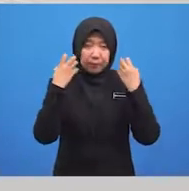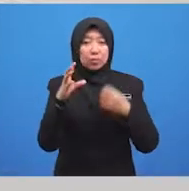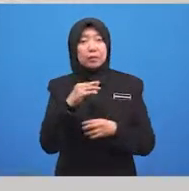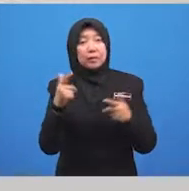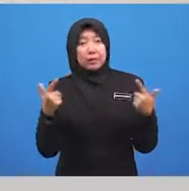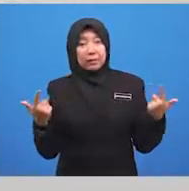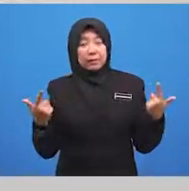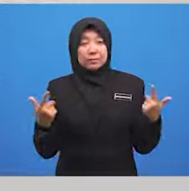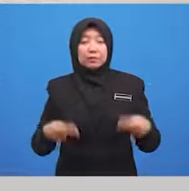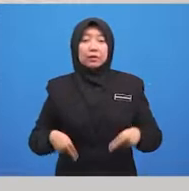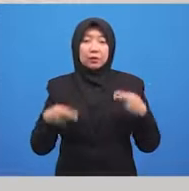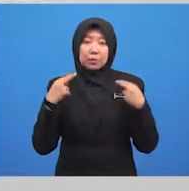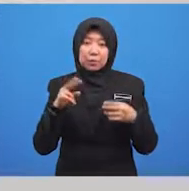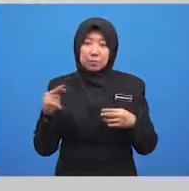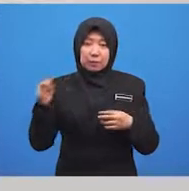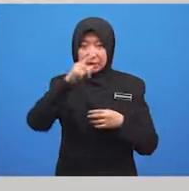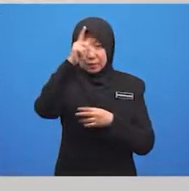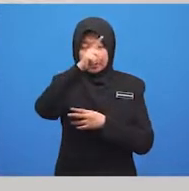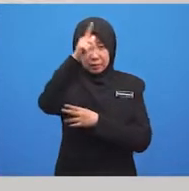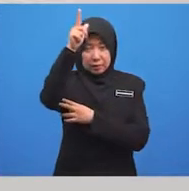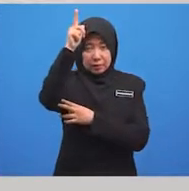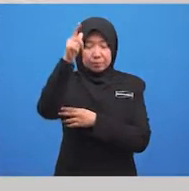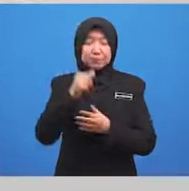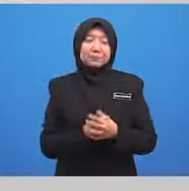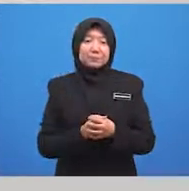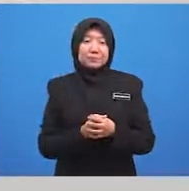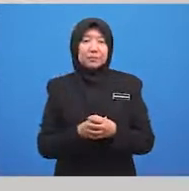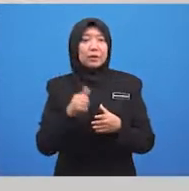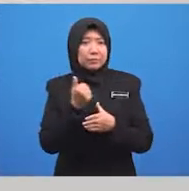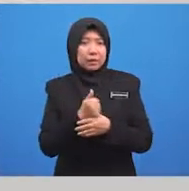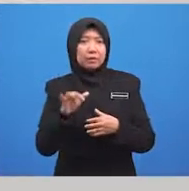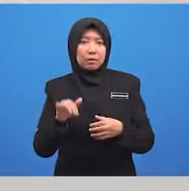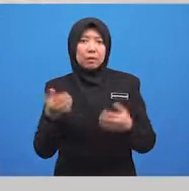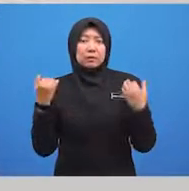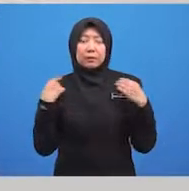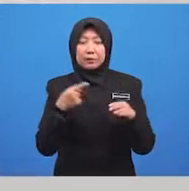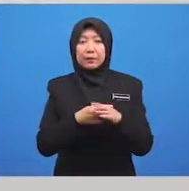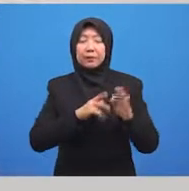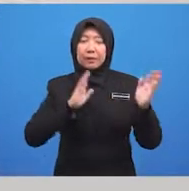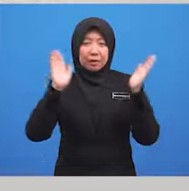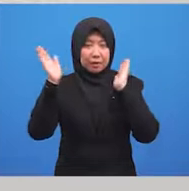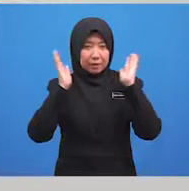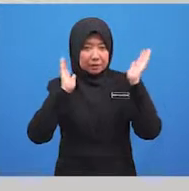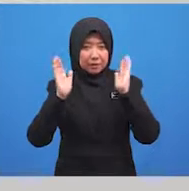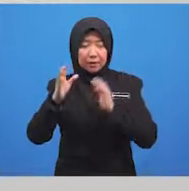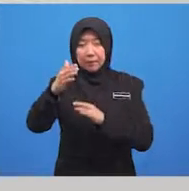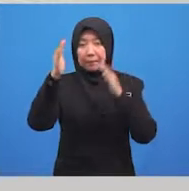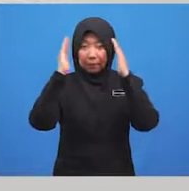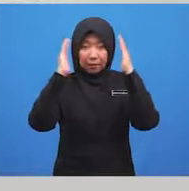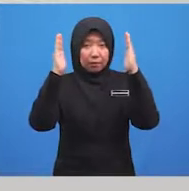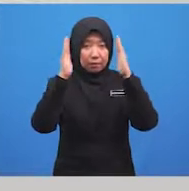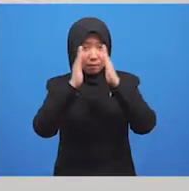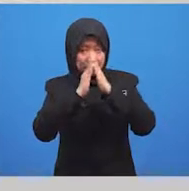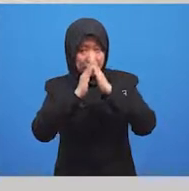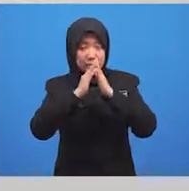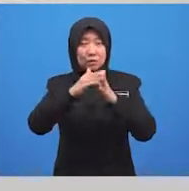lain-lain hidupan liar. Antara taman negara yang terdapat di Malaysia ialah Taman Negara Pahang, Taman